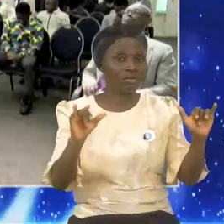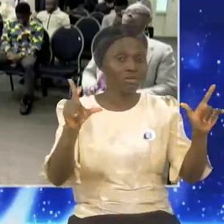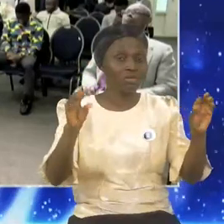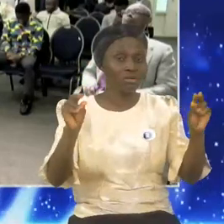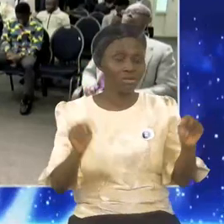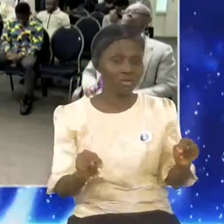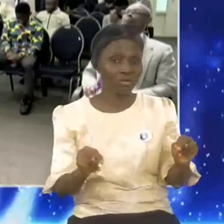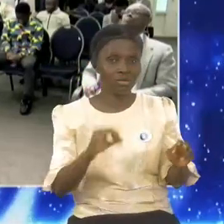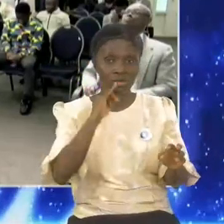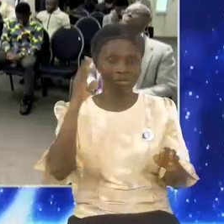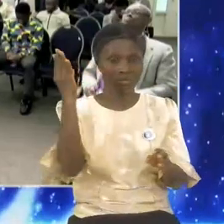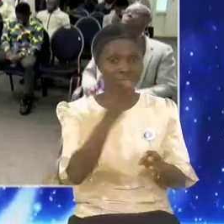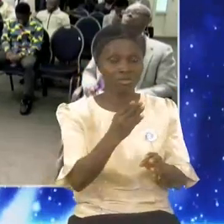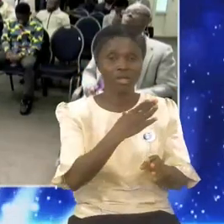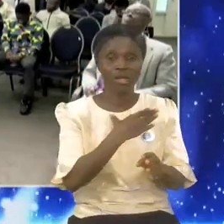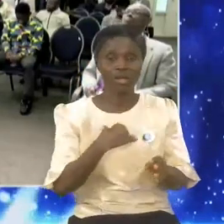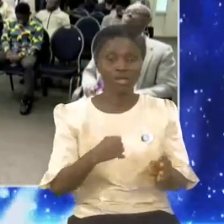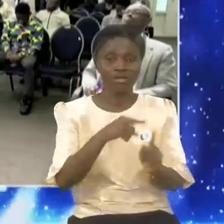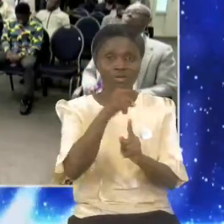lorsque et